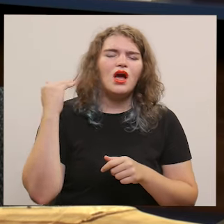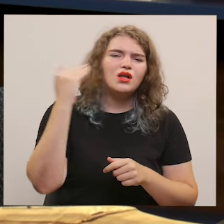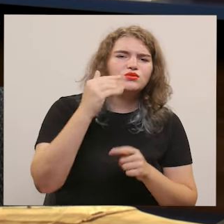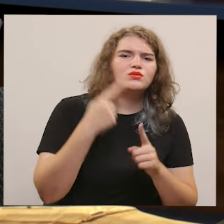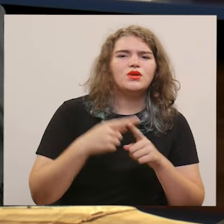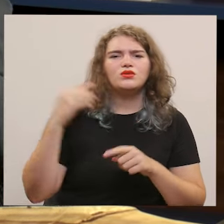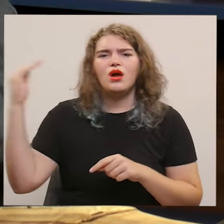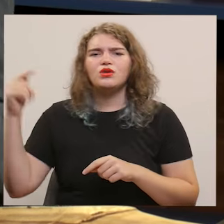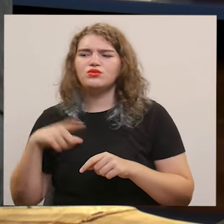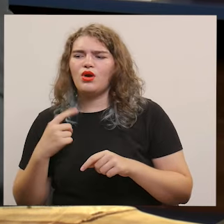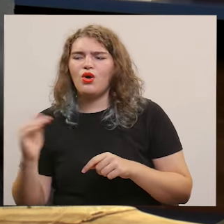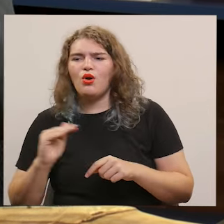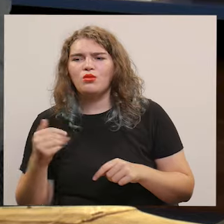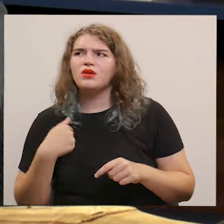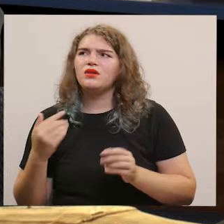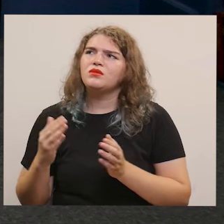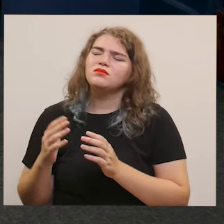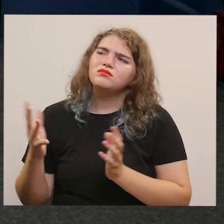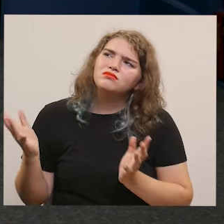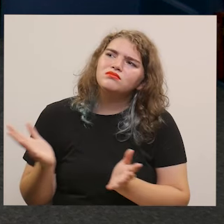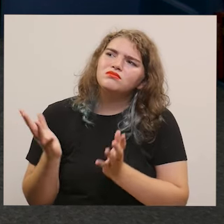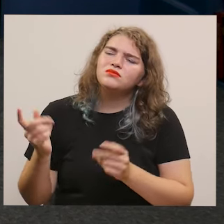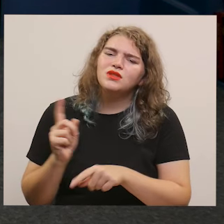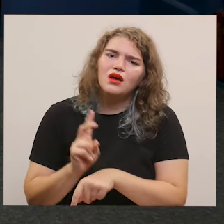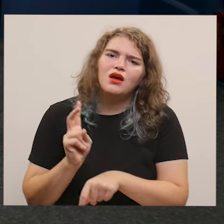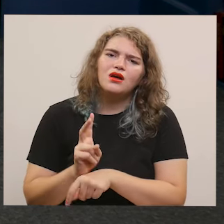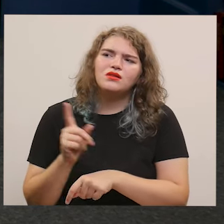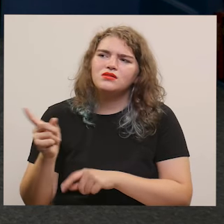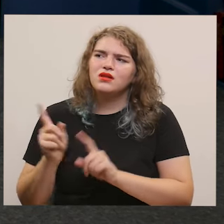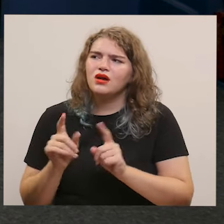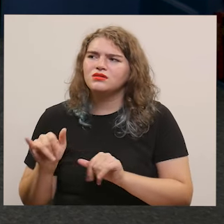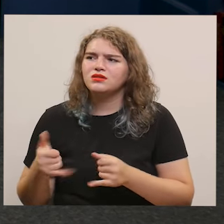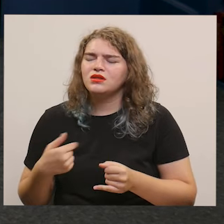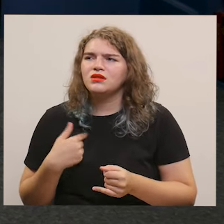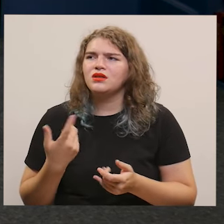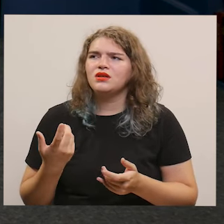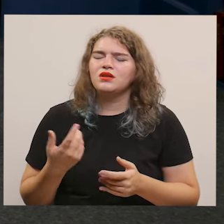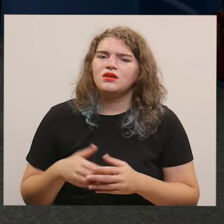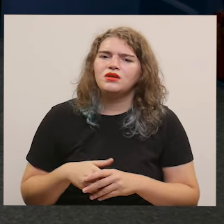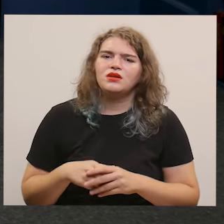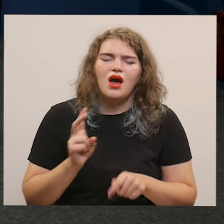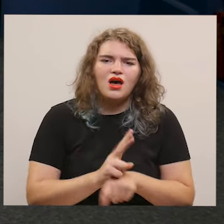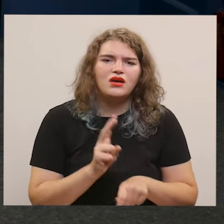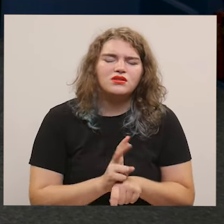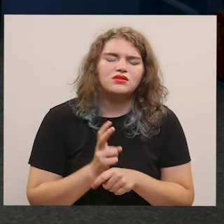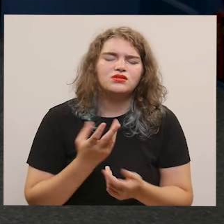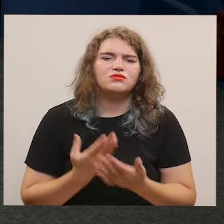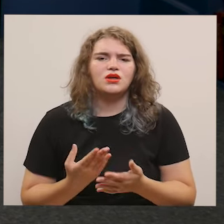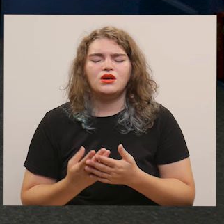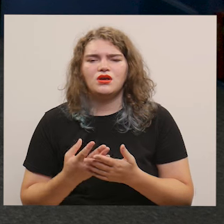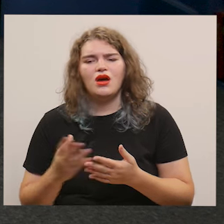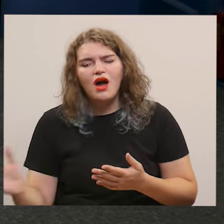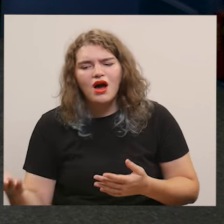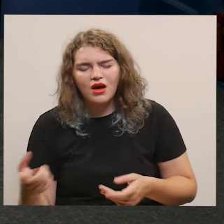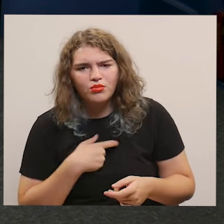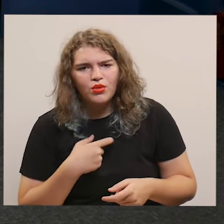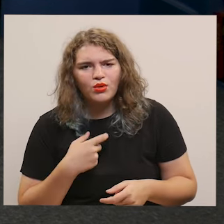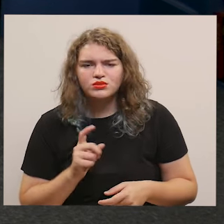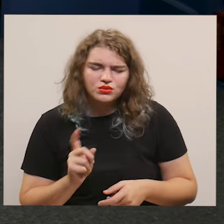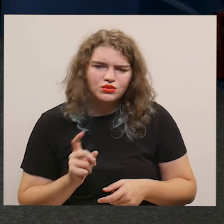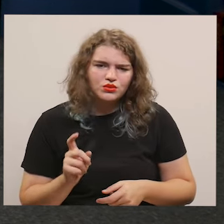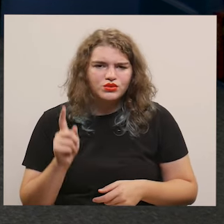sunt copilul care trebuie să-l cocoloșească, care trebuie să-l țină, că pică, că se lovește, să-i pună propte sau să fie mereu, hai că poți, hai că